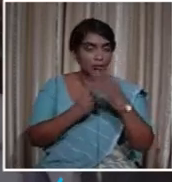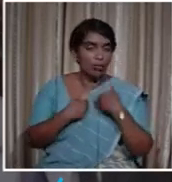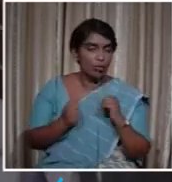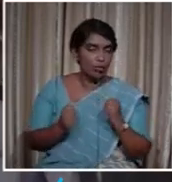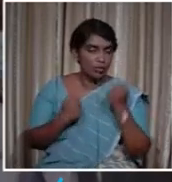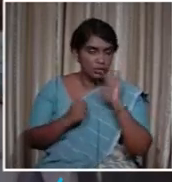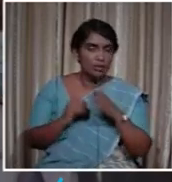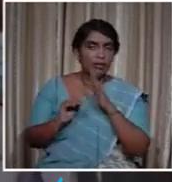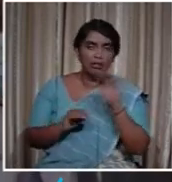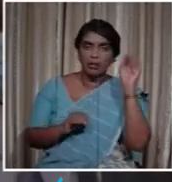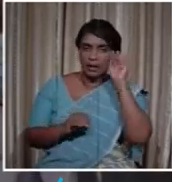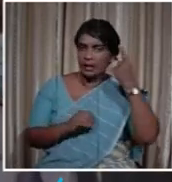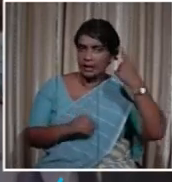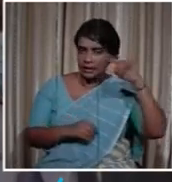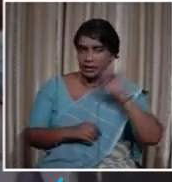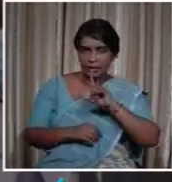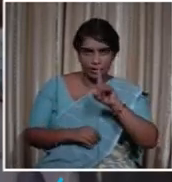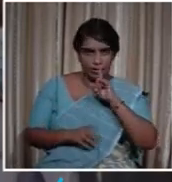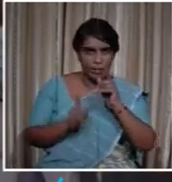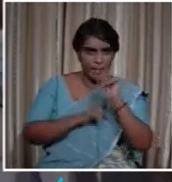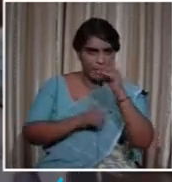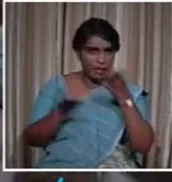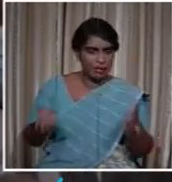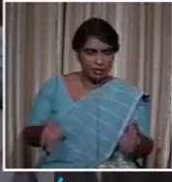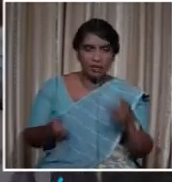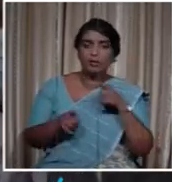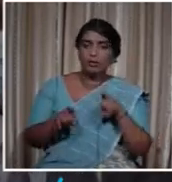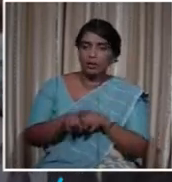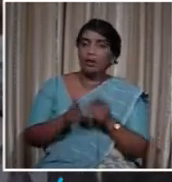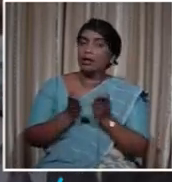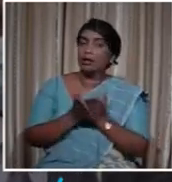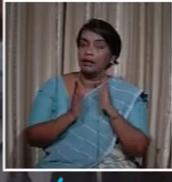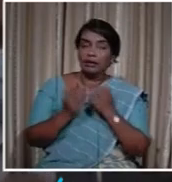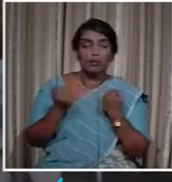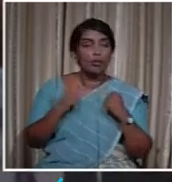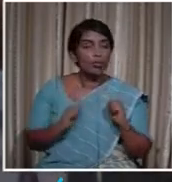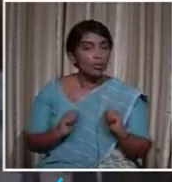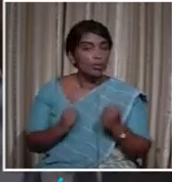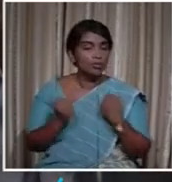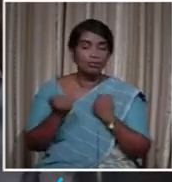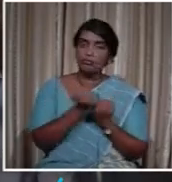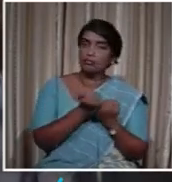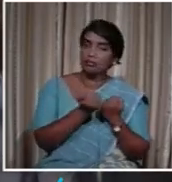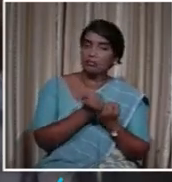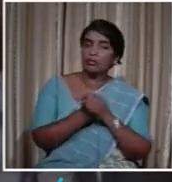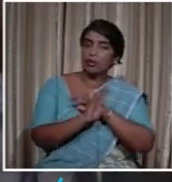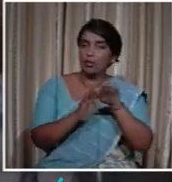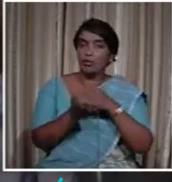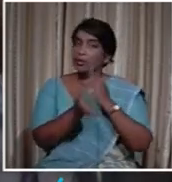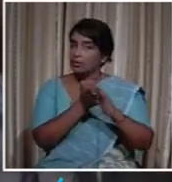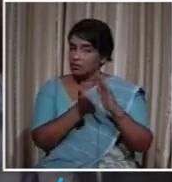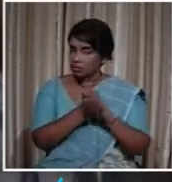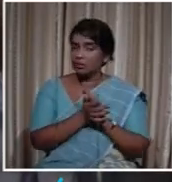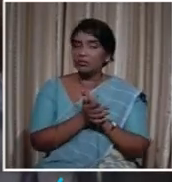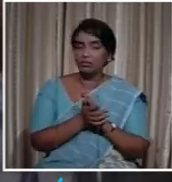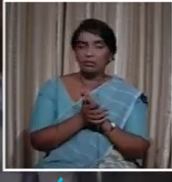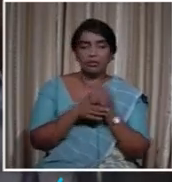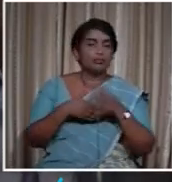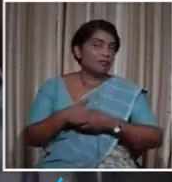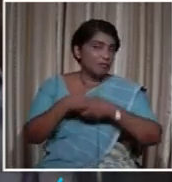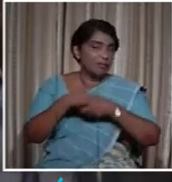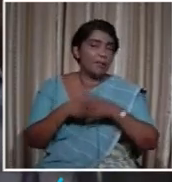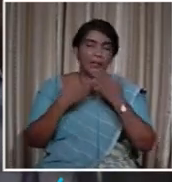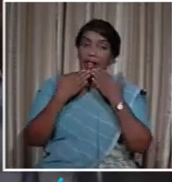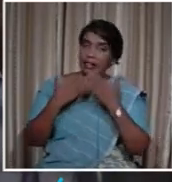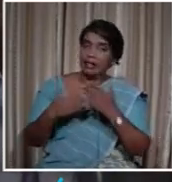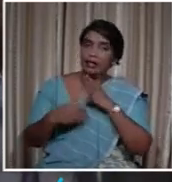அமைச்சர்களால் சொல்லப்பட்டது இந்த சபையிலே. ஆகவே இந்தியாவினுடைய இந்த முயற்சிகளை நாங்கள் மனதார பாராட்டுகிறோம், நாங்கள் வரவேற்கிறோம். நாங்கள்